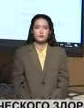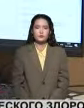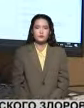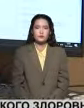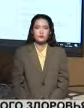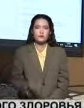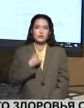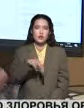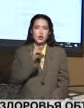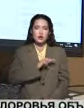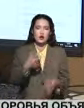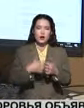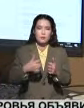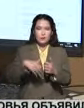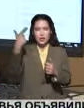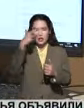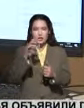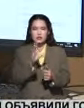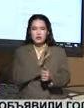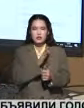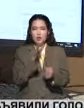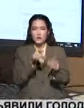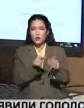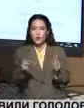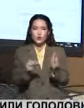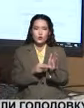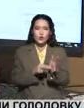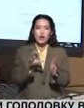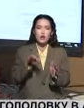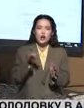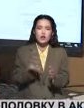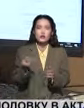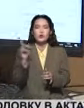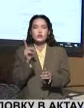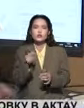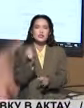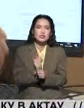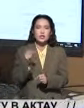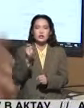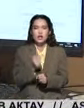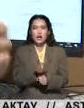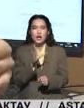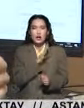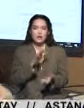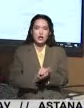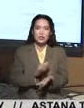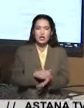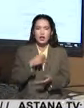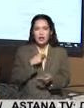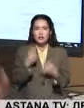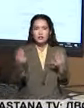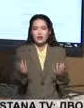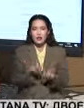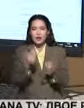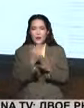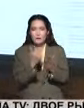Я работаю с базой данных. Например, в определенные дни мы получаем отчет о том, проходил ли студент, был ли на занятиях. Я извлекаю эти данные из